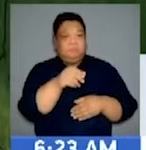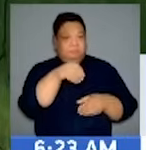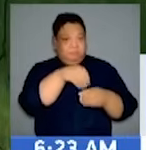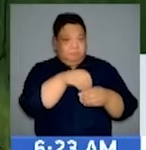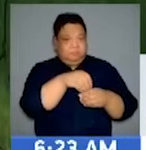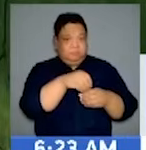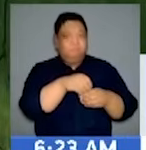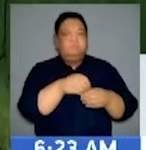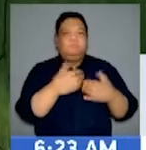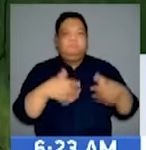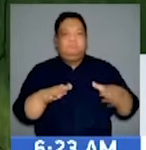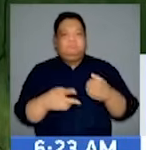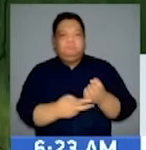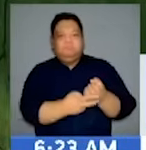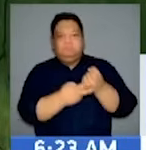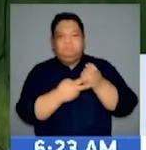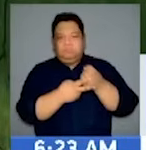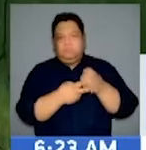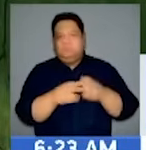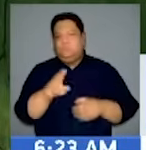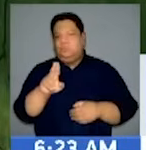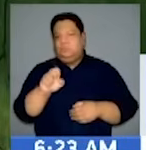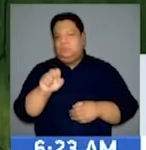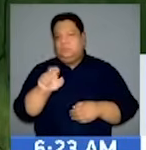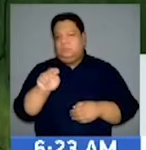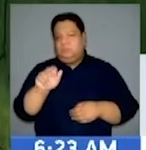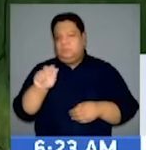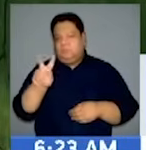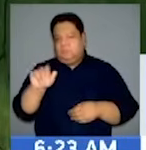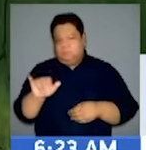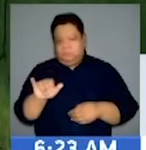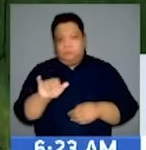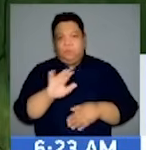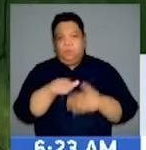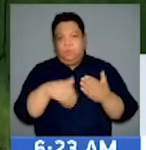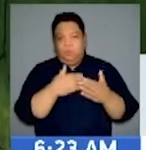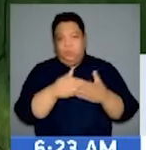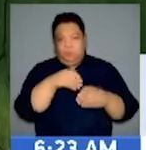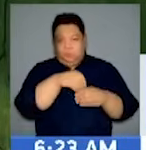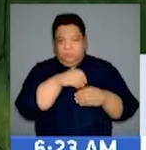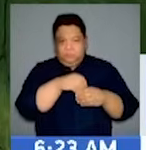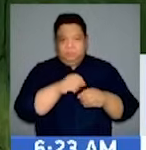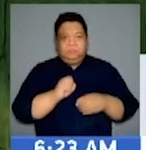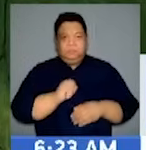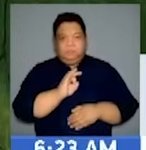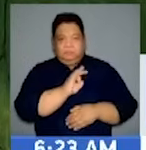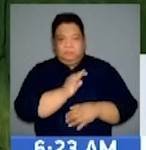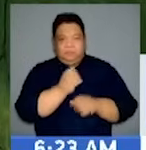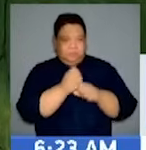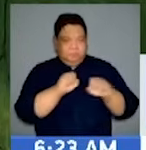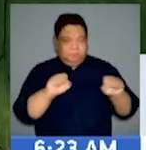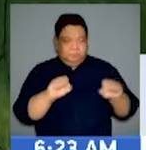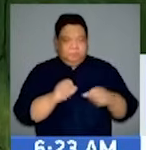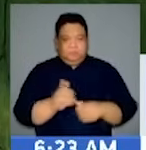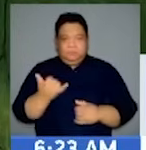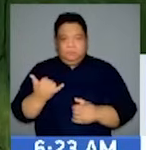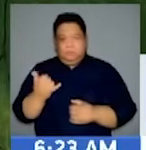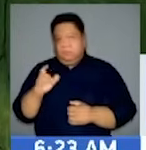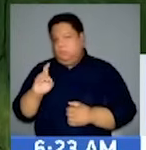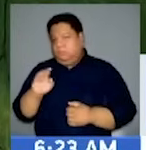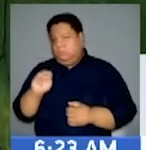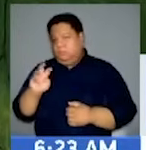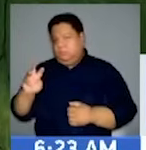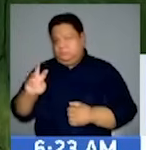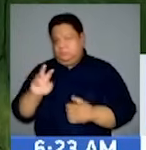tanker na Central Park at ligtas lahat ng crew. Nakikipag-ugnayan ng DMW sa manning at shipping agencies ng